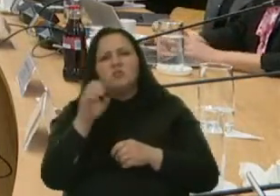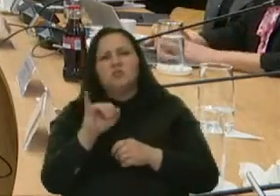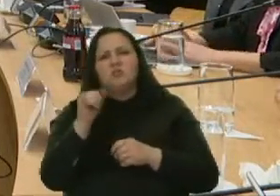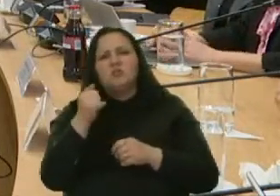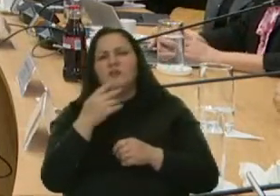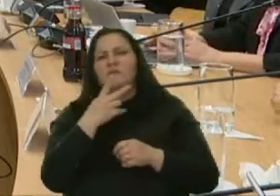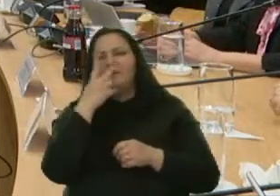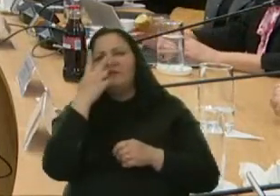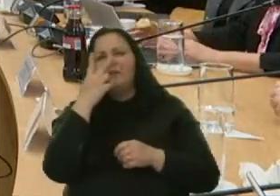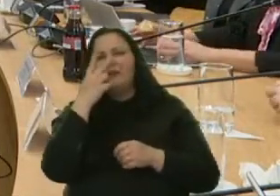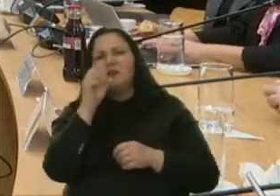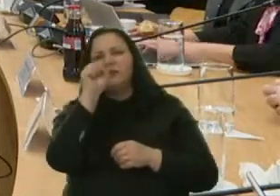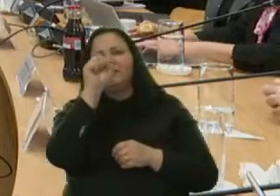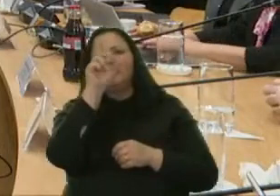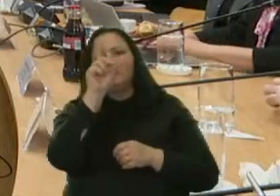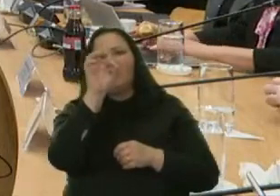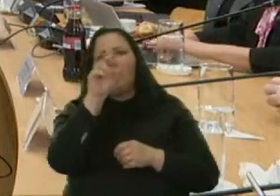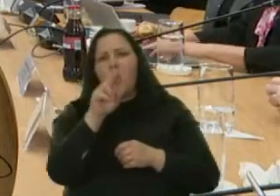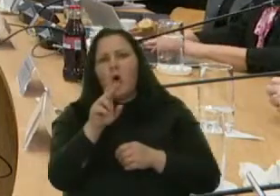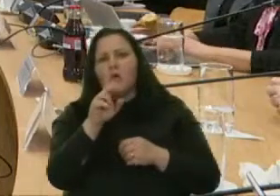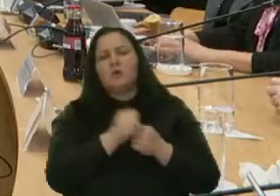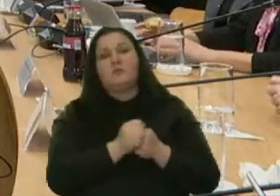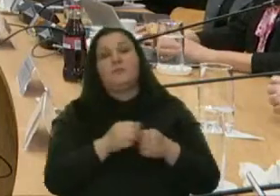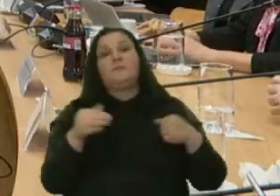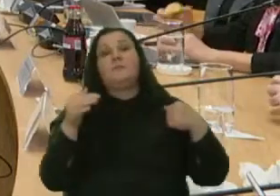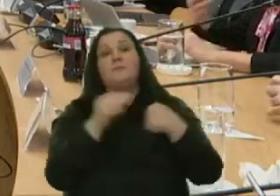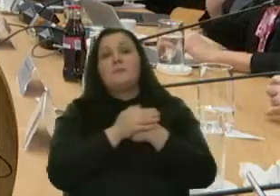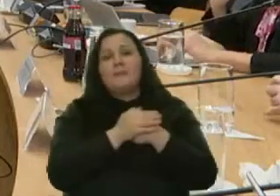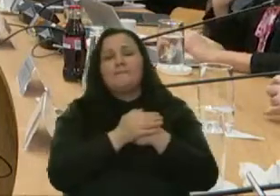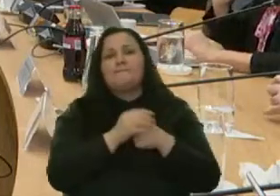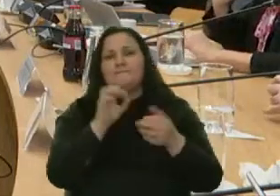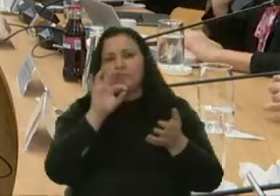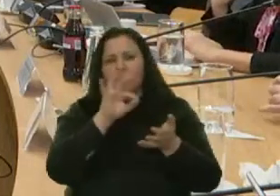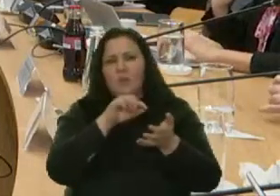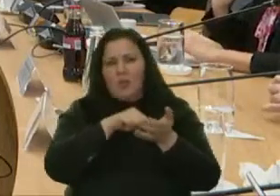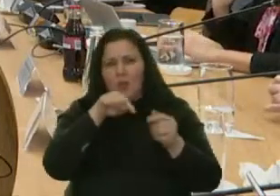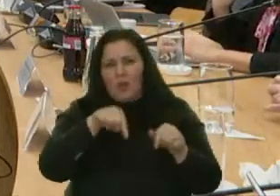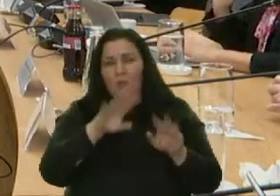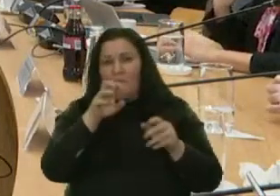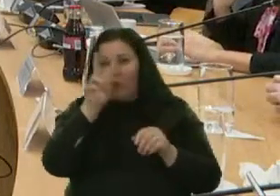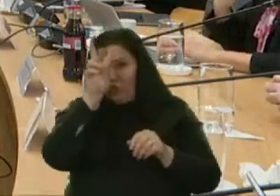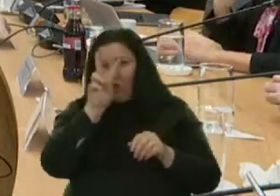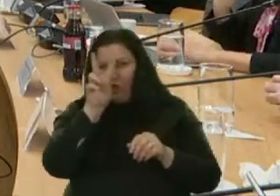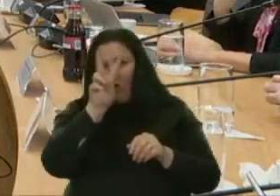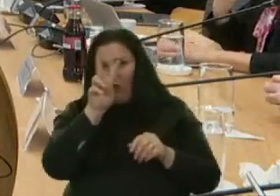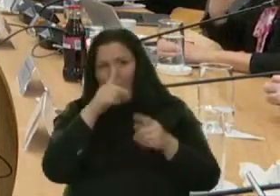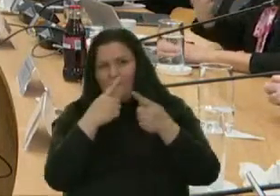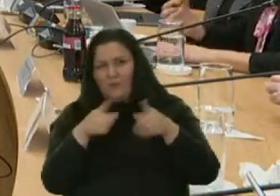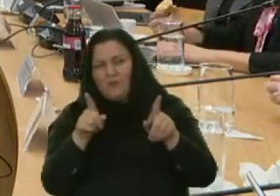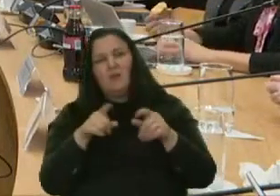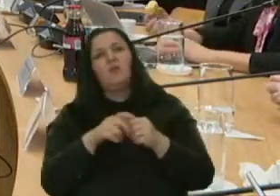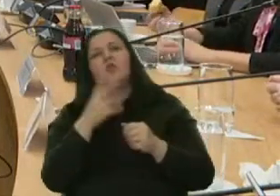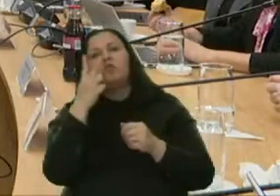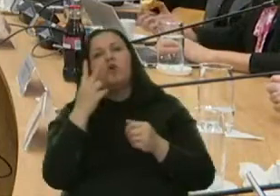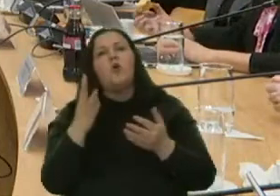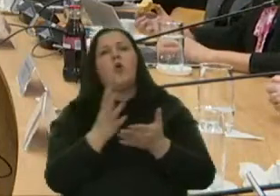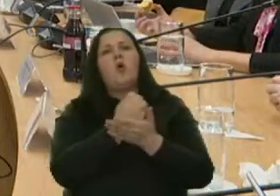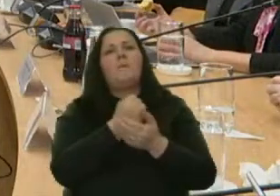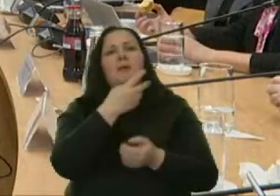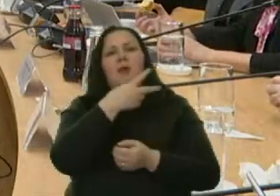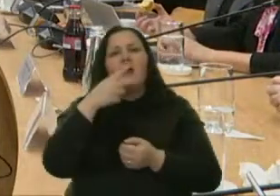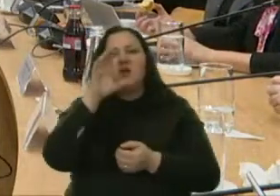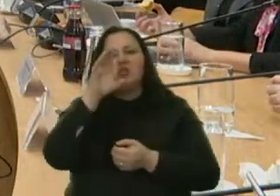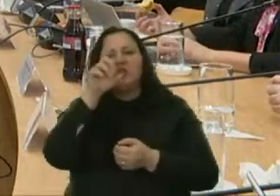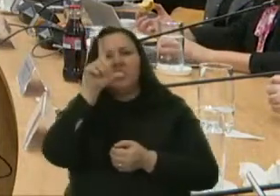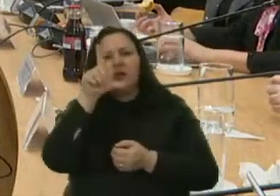sporuri în acest moment sau mă rog până la această dată în creș au avut două sporuri două sporuri obținute pe HCL